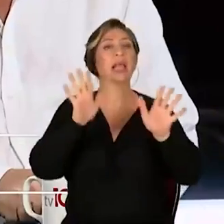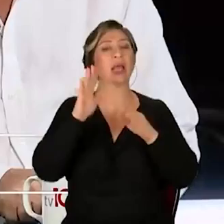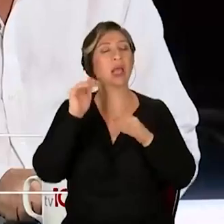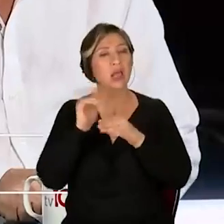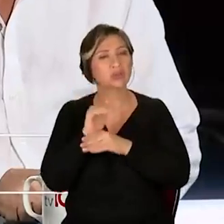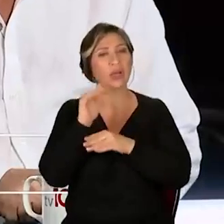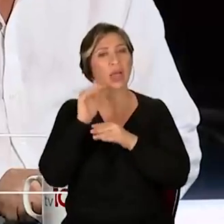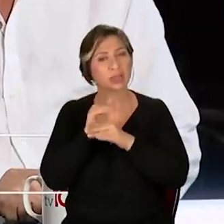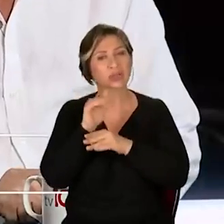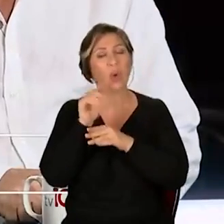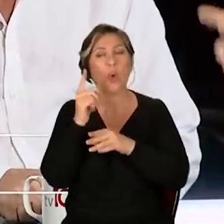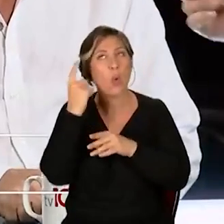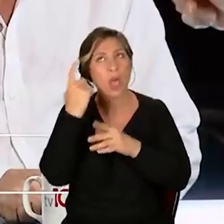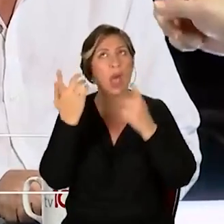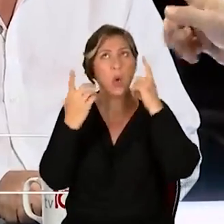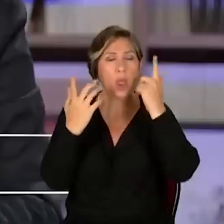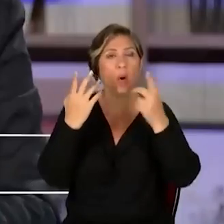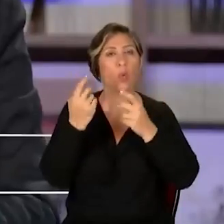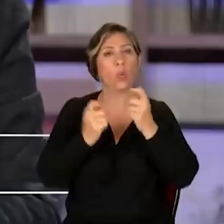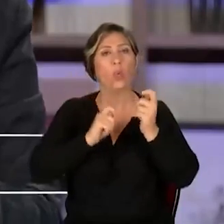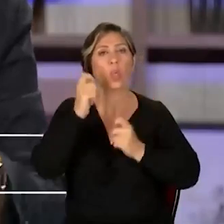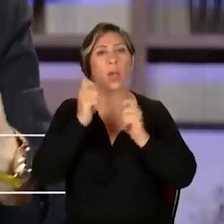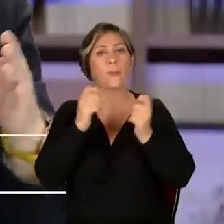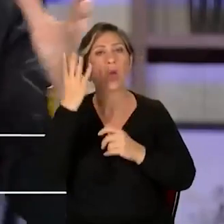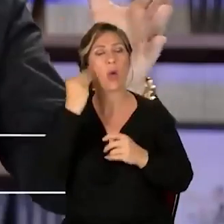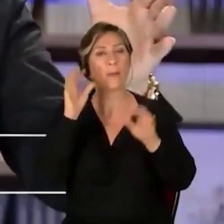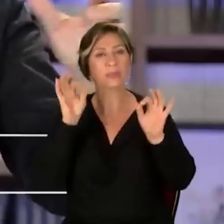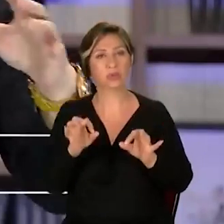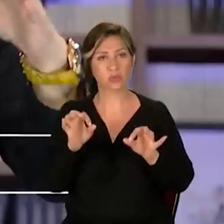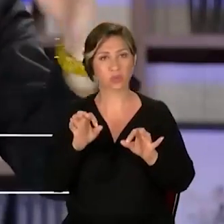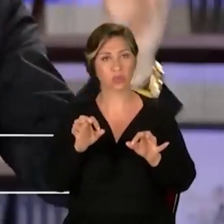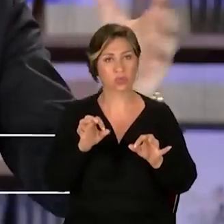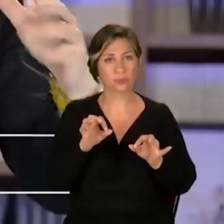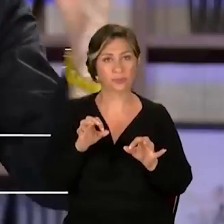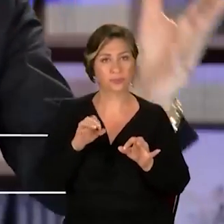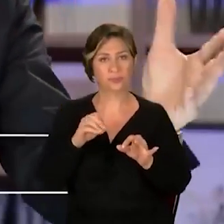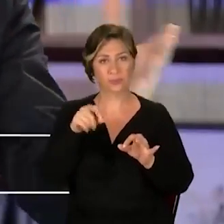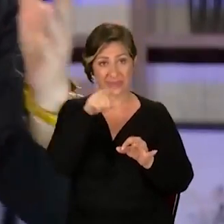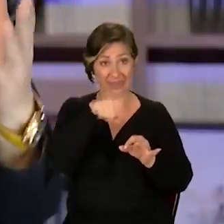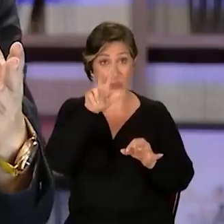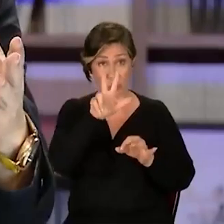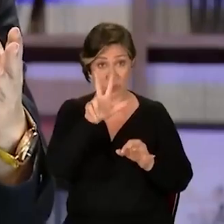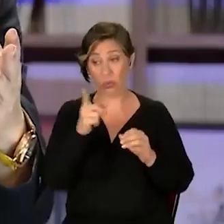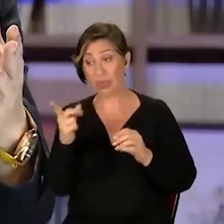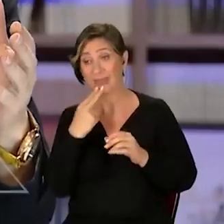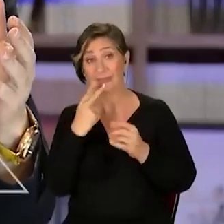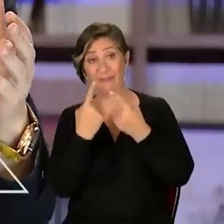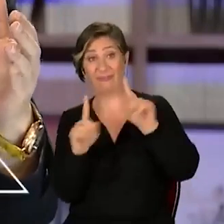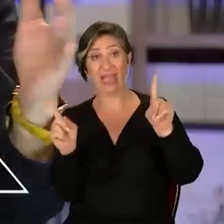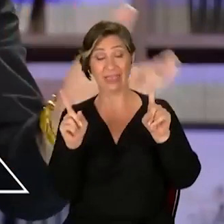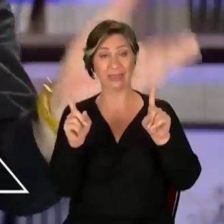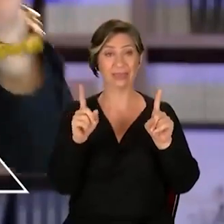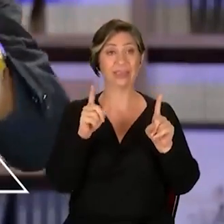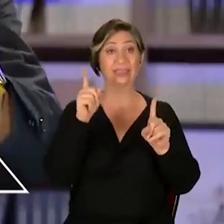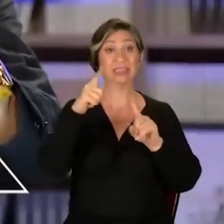yaşa oraları kullanmayı öğreniyorsunuz. Çünkü Özden Hanım'ın şimdi buradaki diğer 3 konuğumla bir farkınız var. Tabii. Aslında